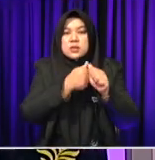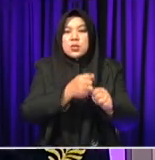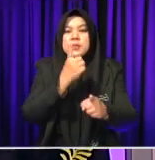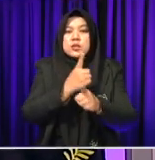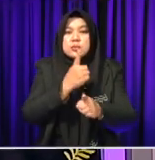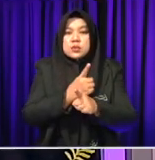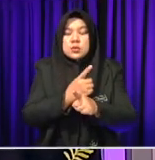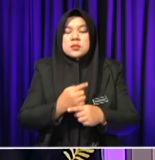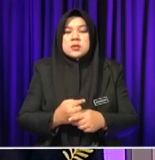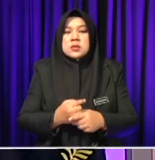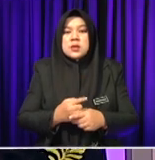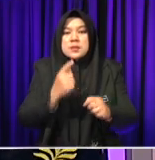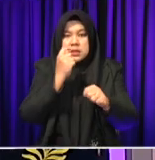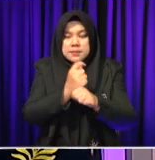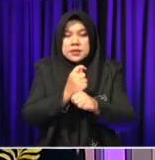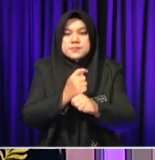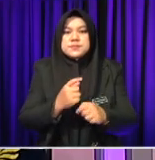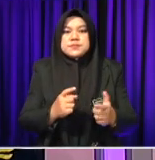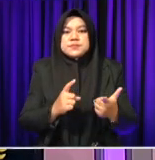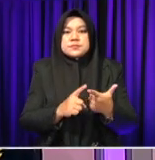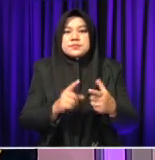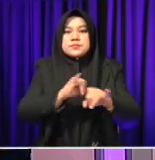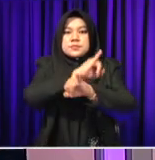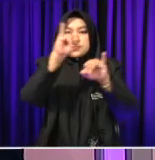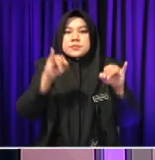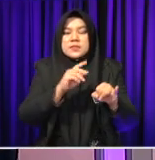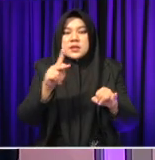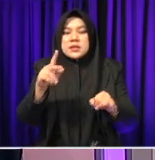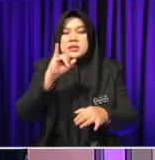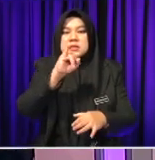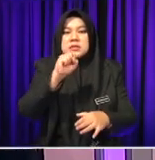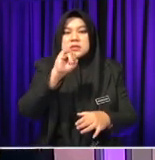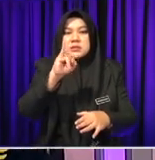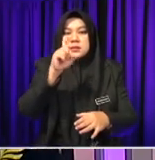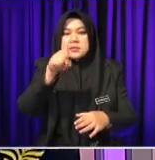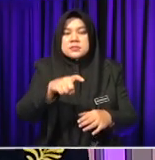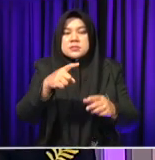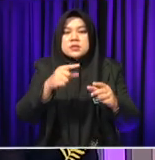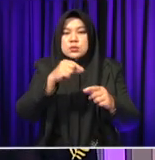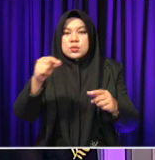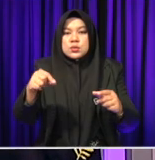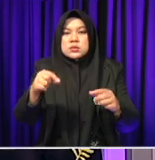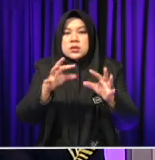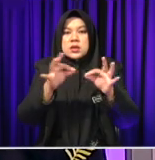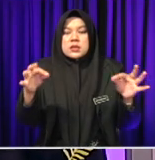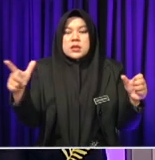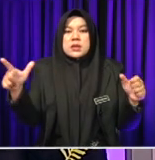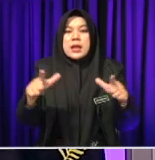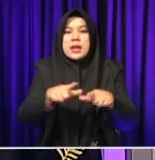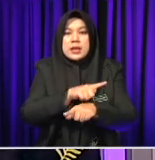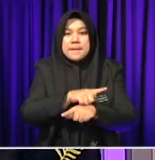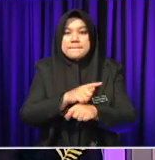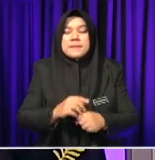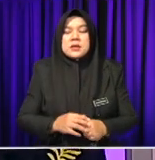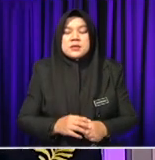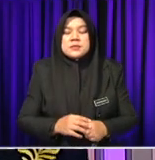jawapan maksud yang betullah yang tepatlah kemudian jelaskan ni isi sahaja tapi kena bagi ayat yang lengkap nanti anak-anak murid sekalian boleh nampaklah pada